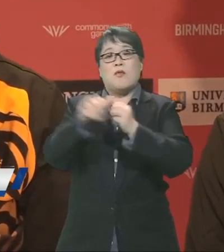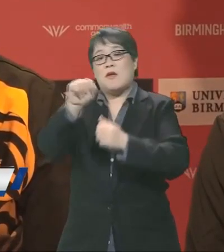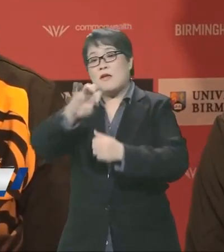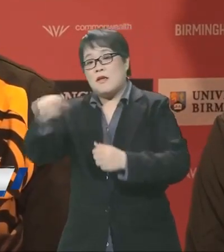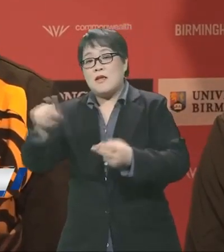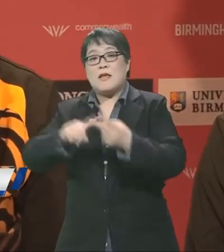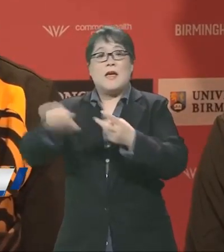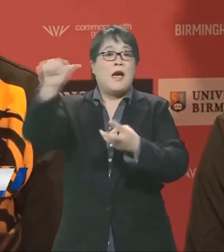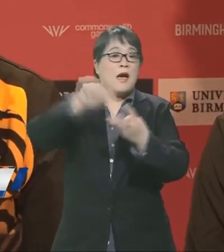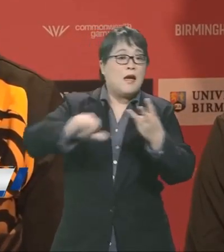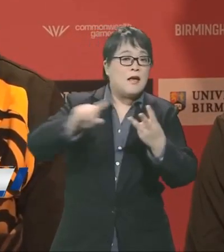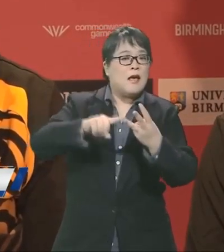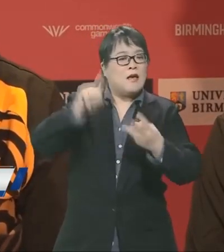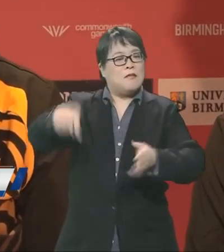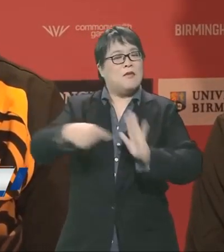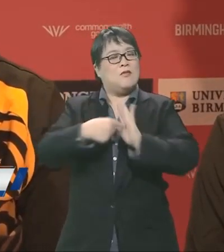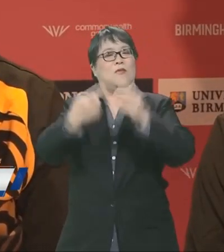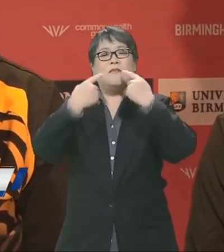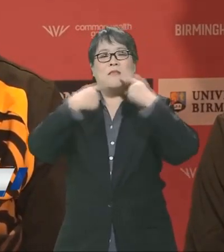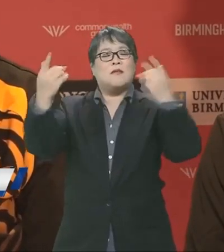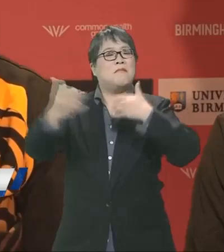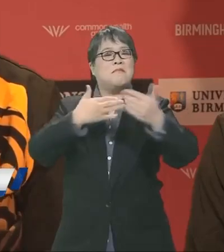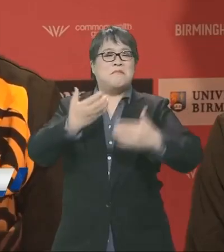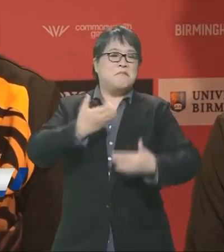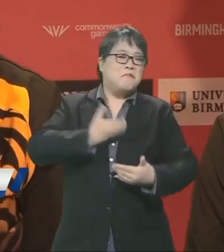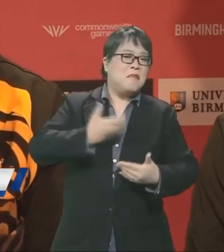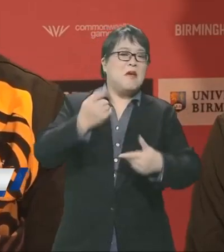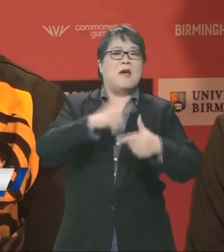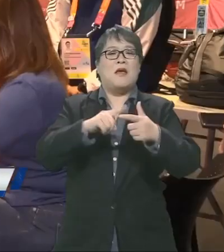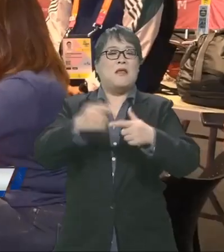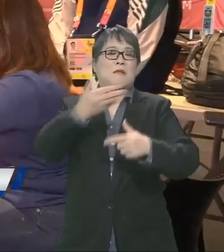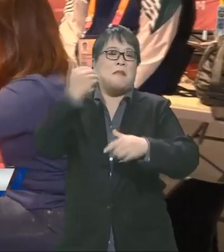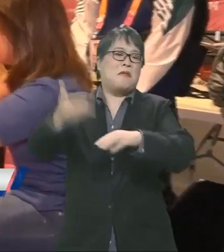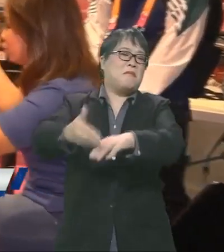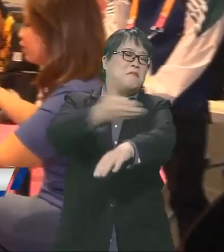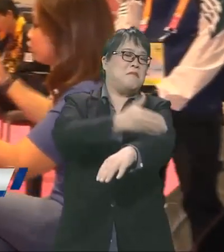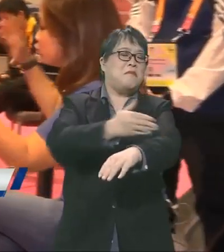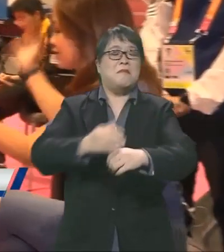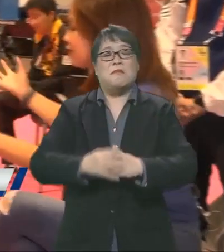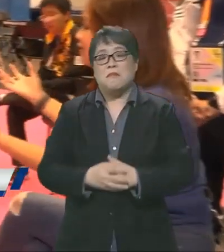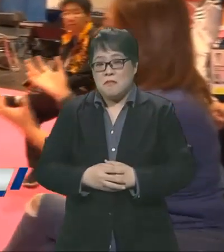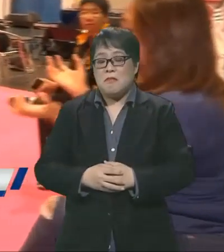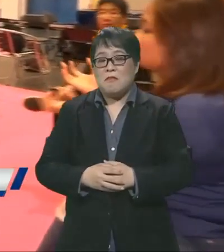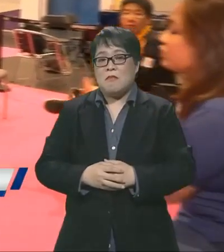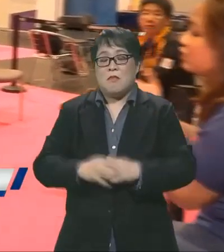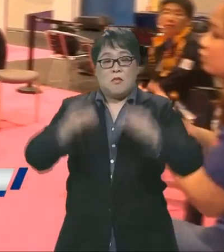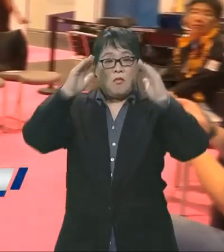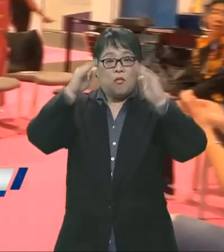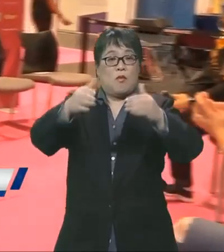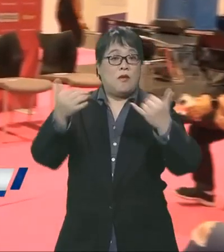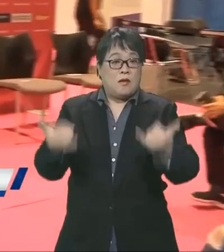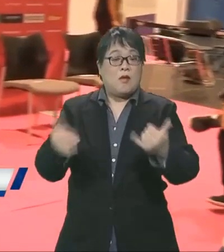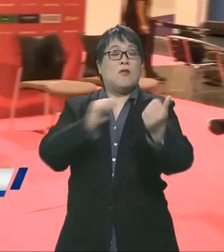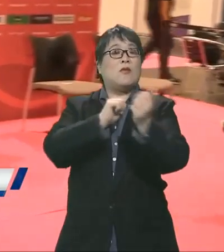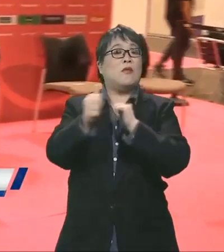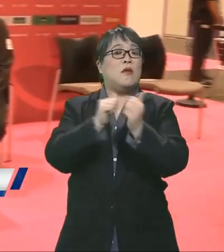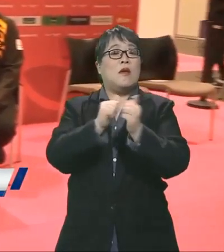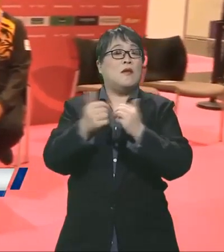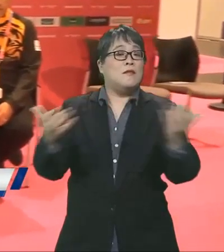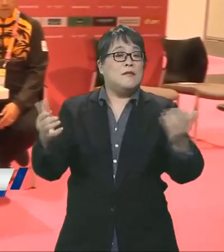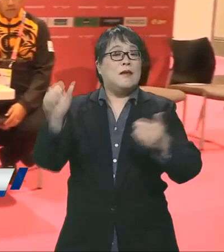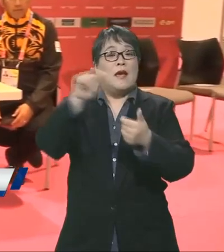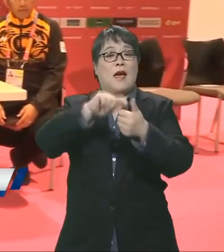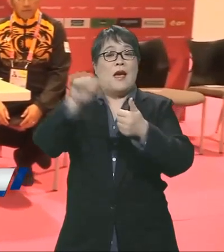Games, kita nak mereka deliver sama ada medal ataupun the best performance ever lah. Seterusnya, tumpuan atlet negara terarah kepada persiapan menghadapi